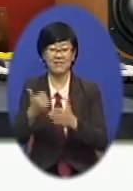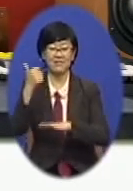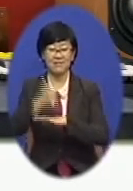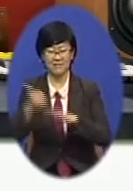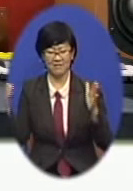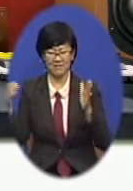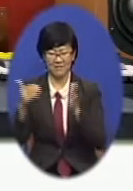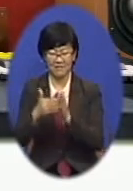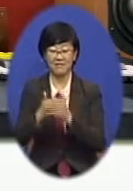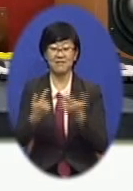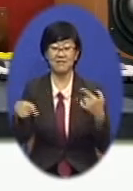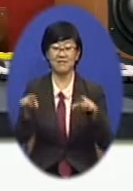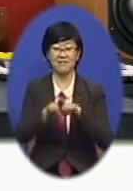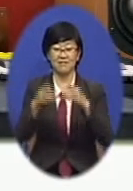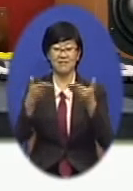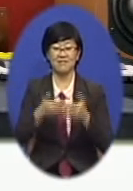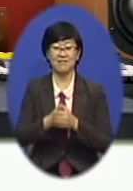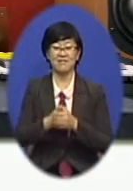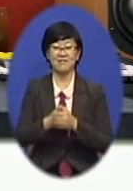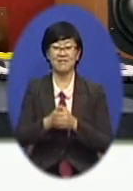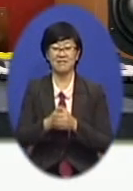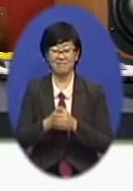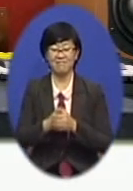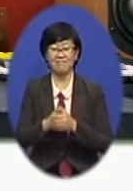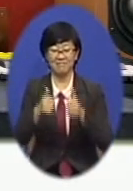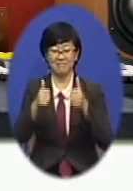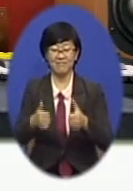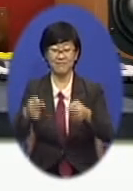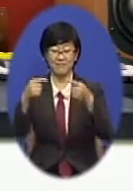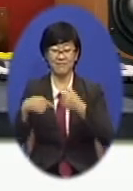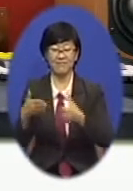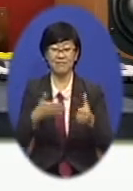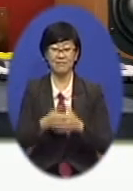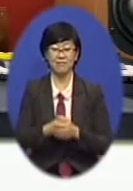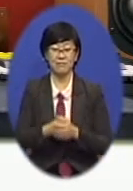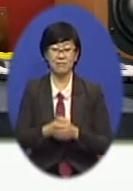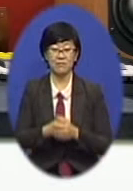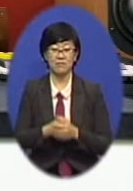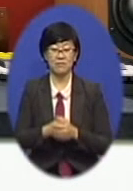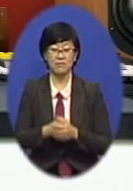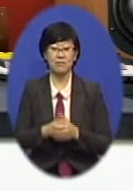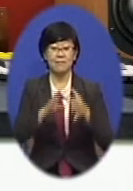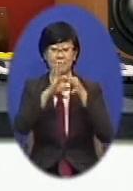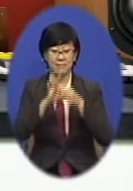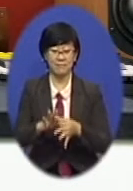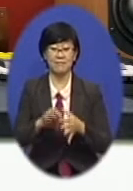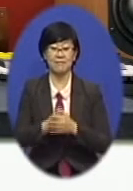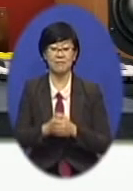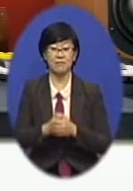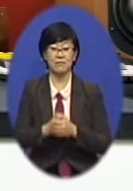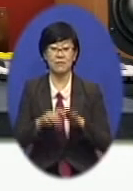함께해 주시면서 네. 잘하시면은 함께 심사 좀 부탁드리겠습니다. 자 계속해서